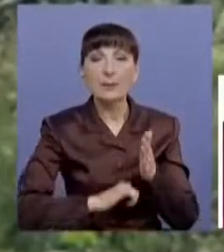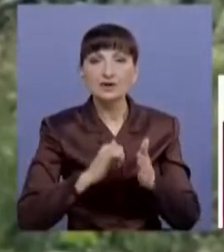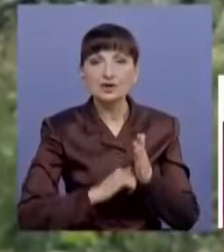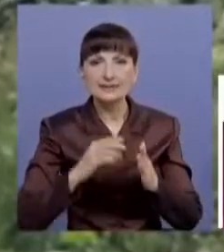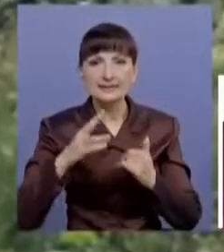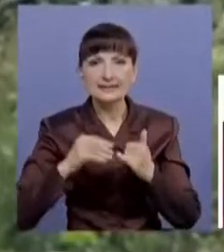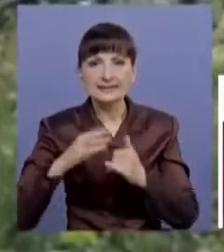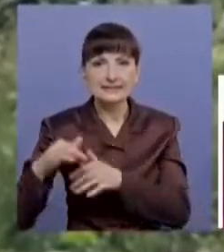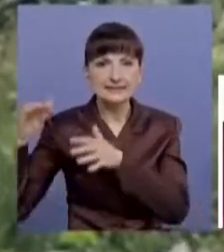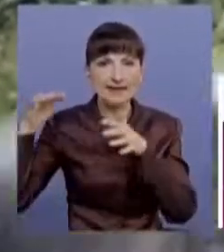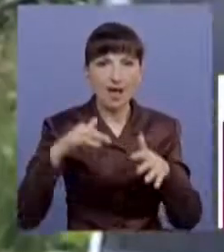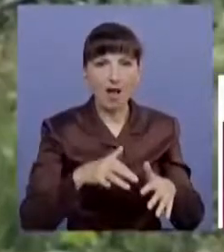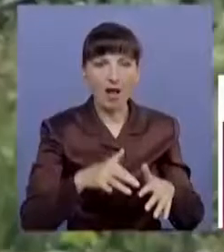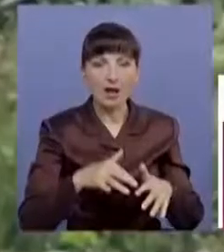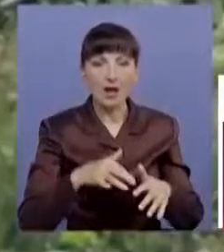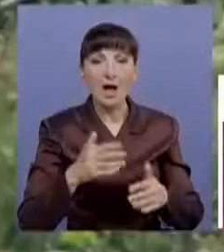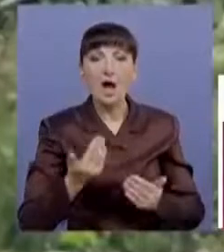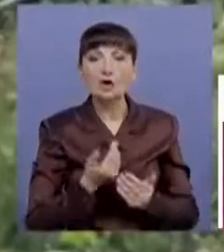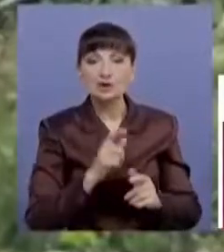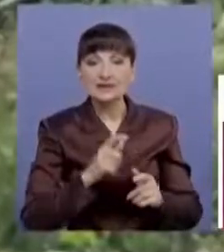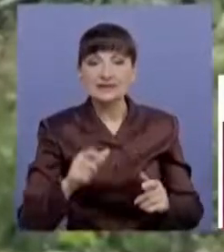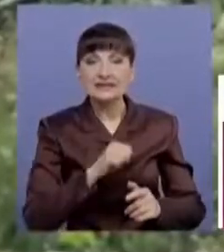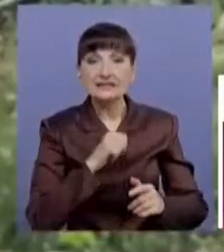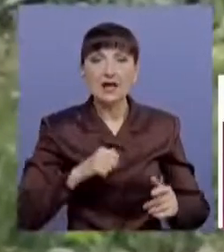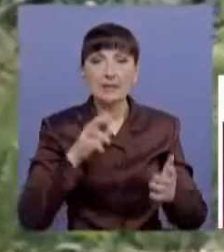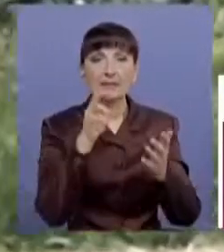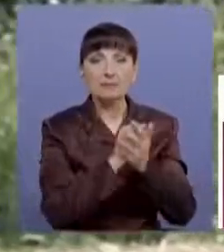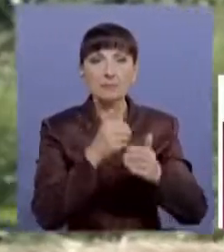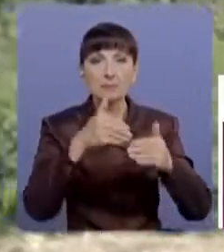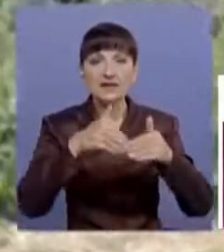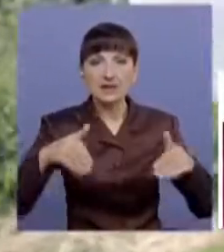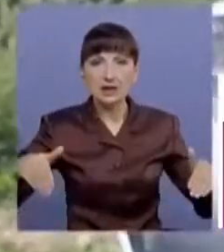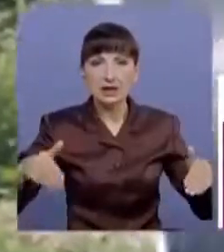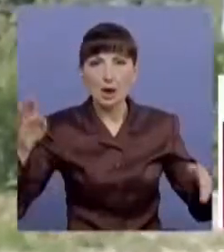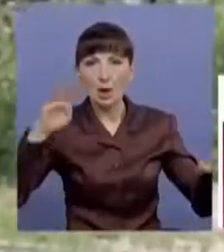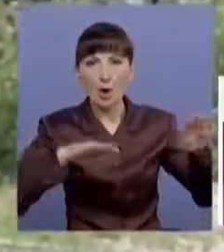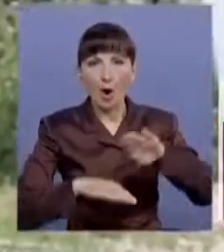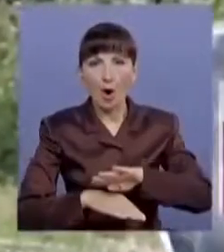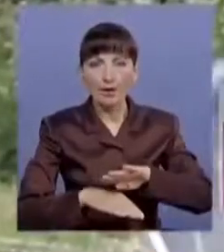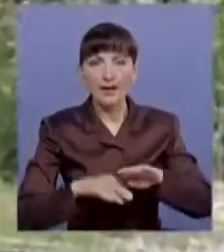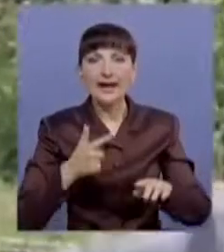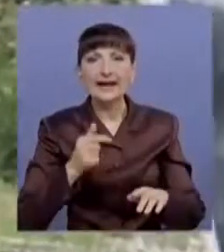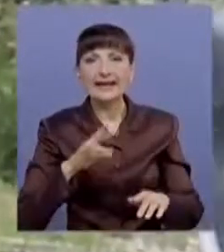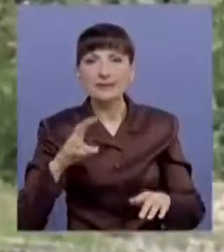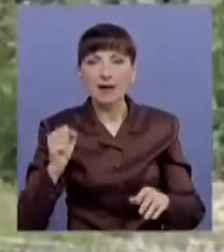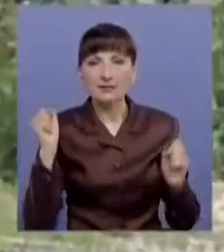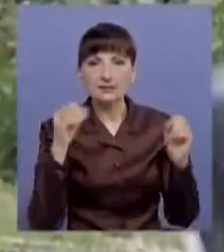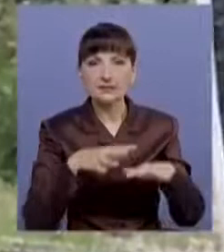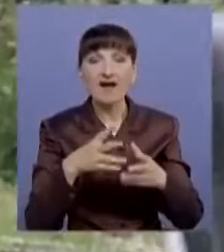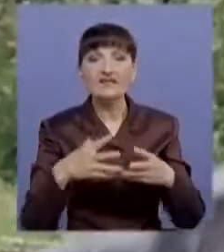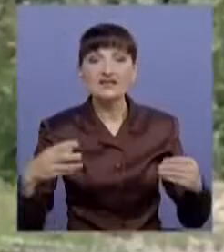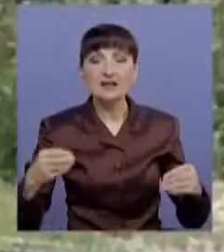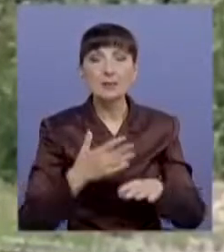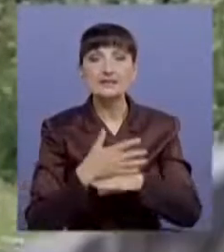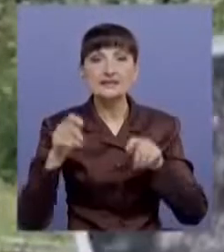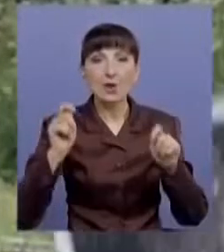сель. Потому что жильцы самовольно перекрыли ущелья, засыпали глиной. Весной, после